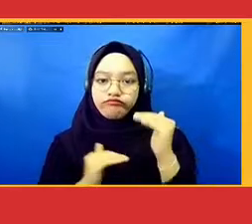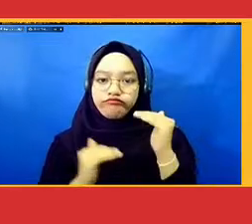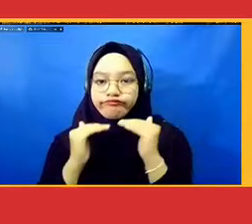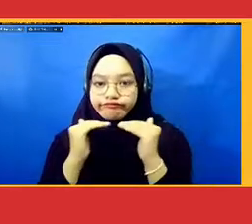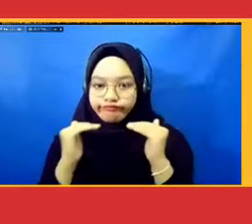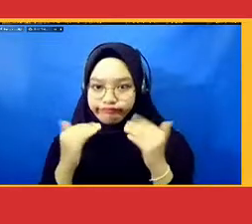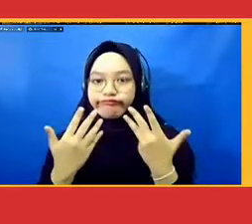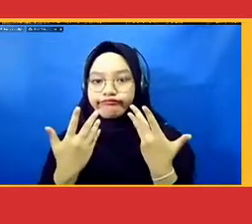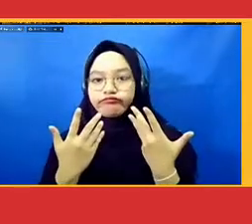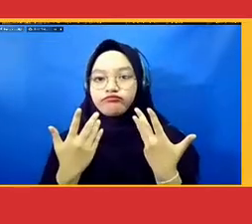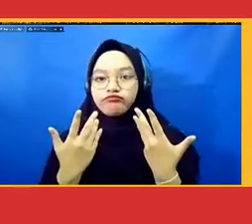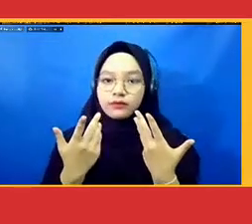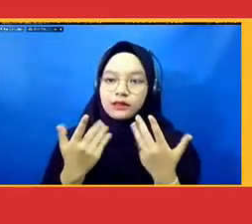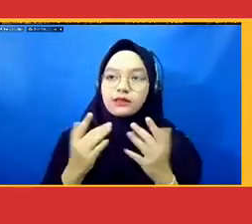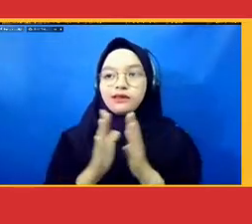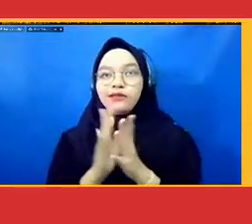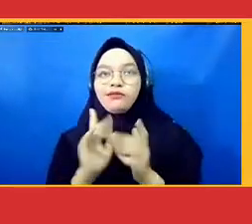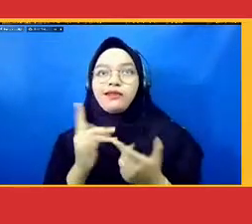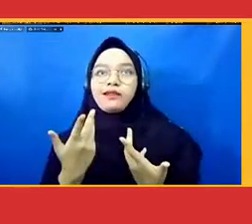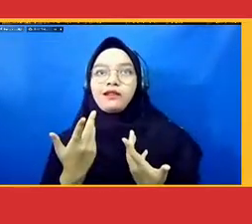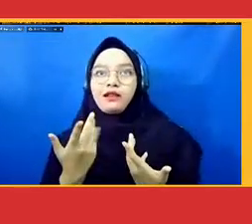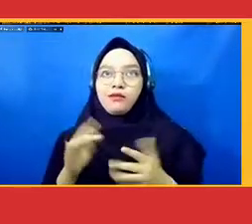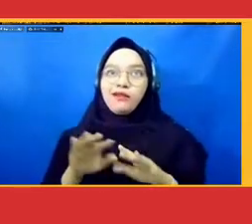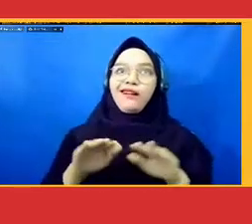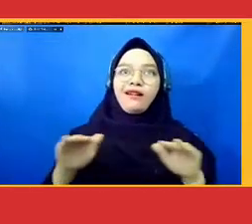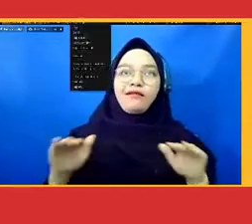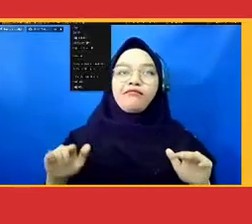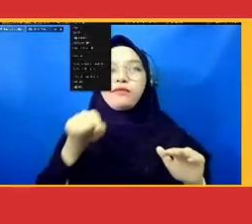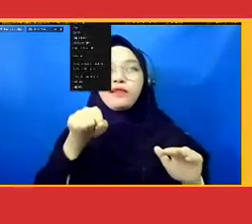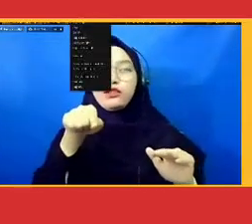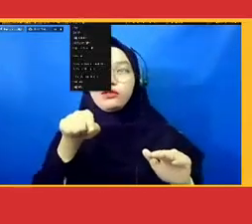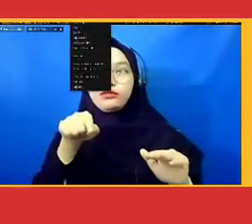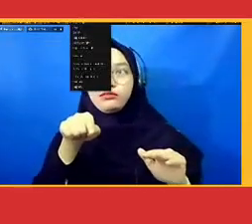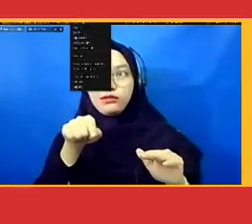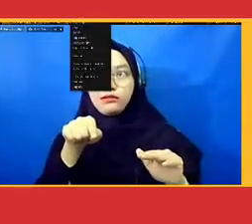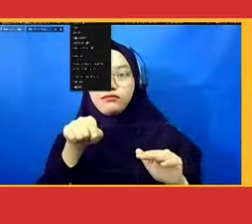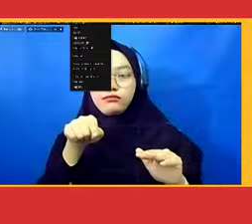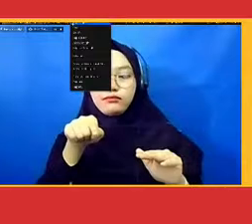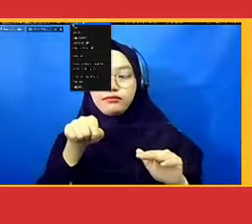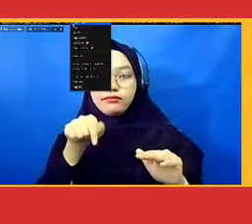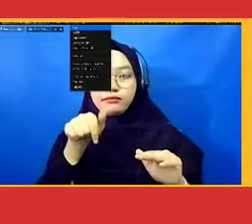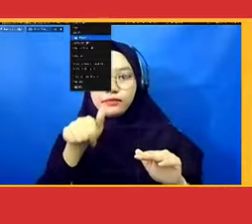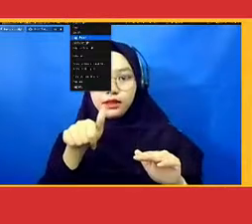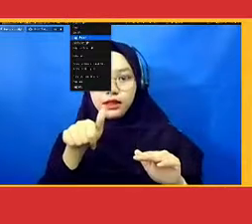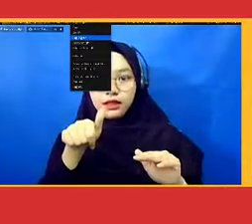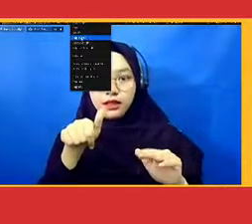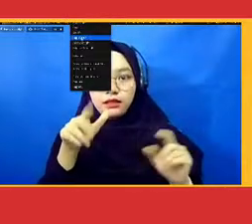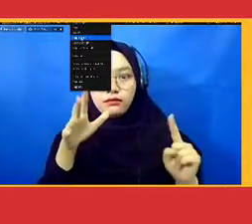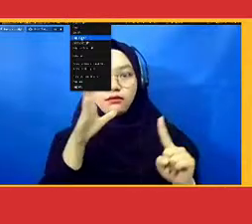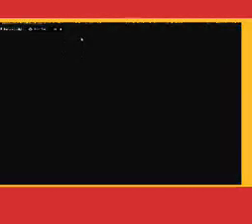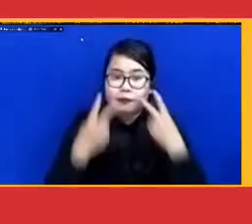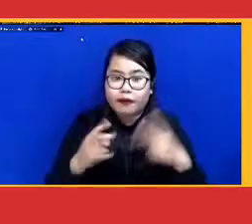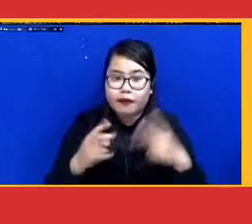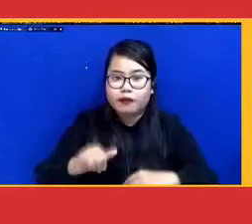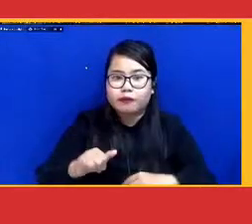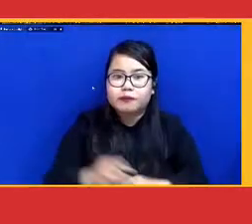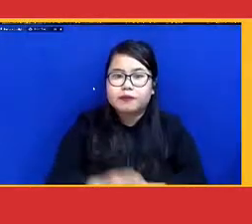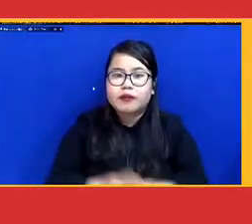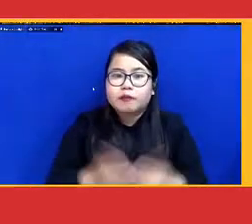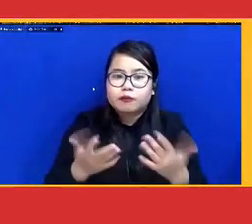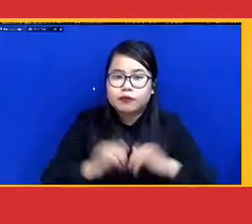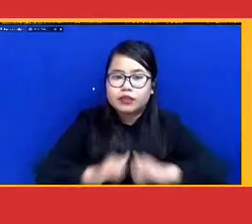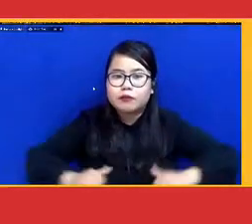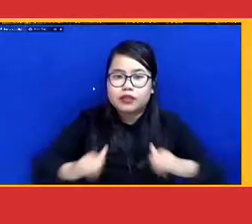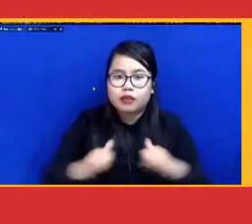equality, equity, dan juga justice itu bisa kita achieve ya,